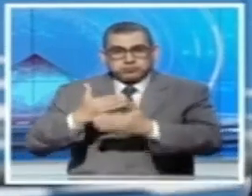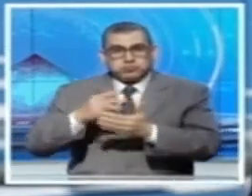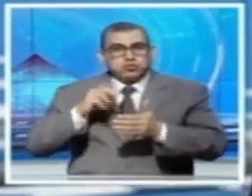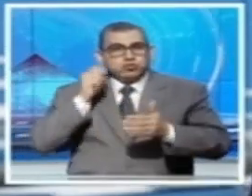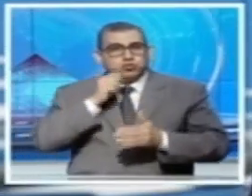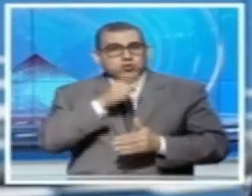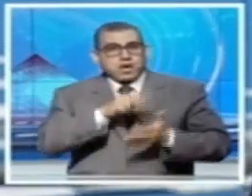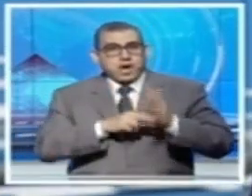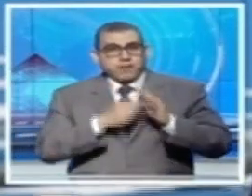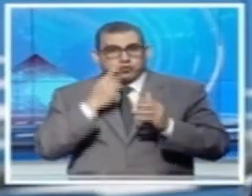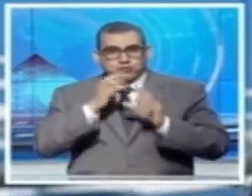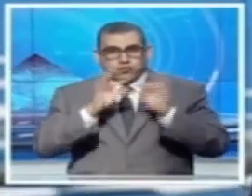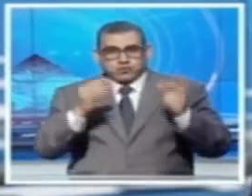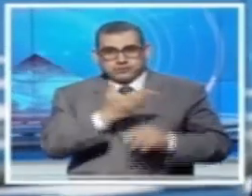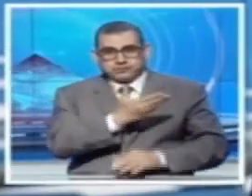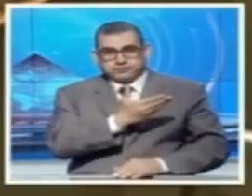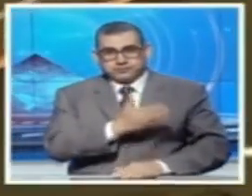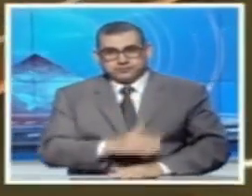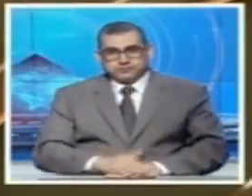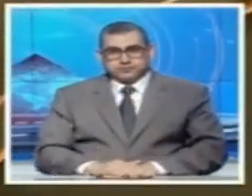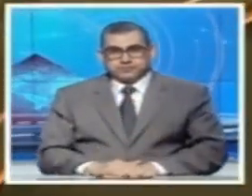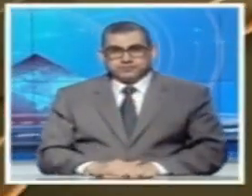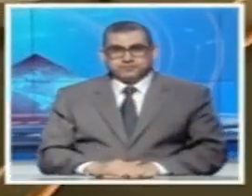السودان. نتابع.